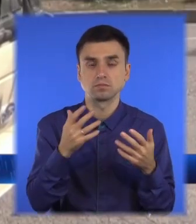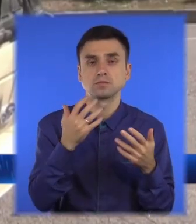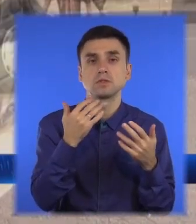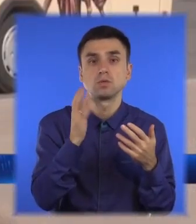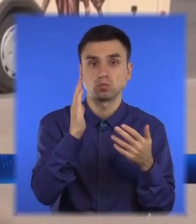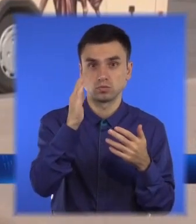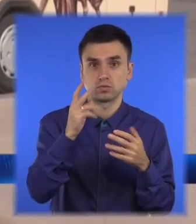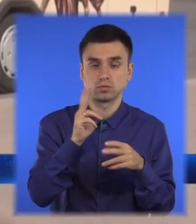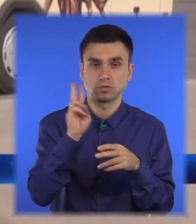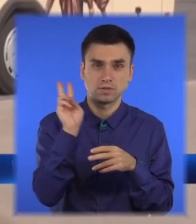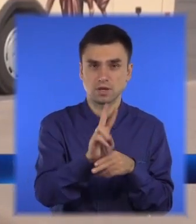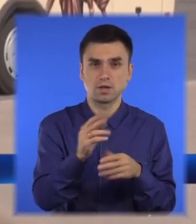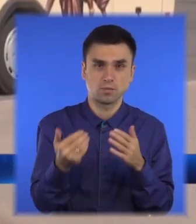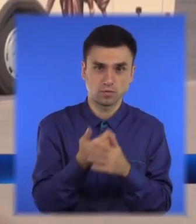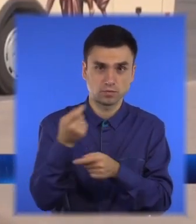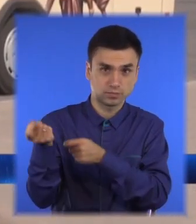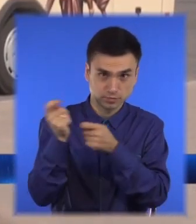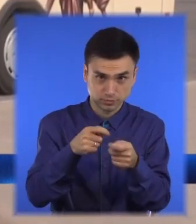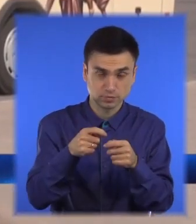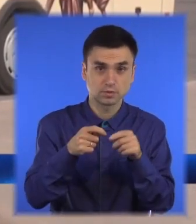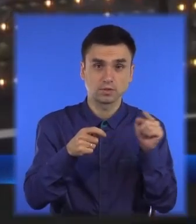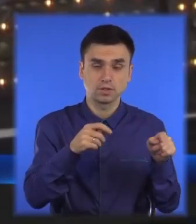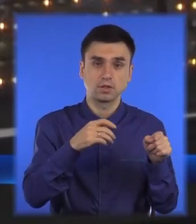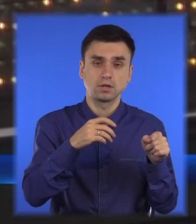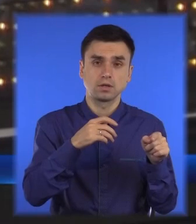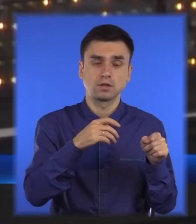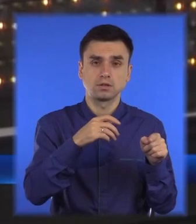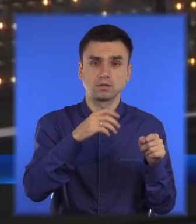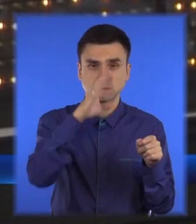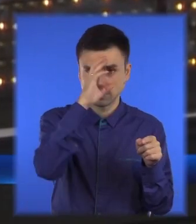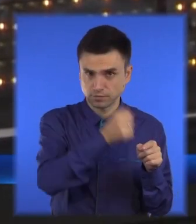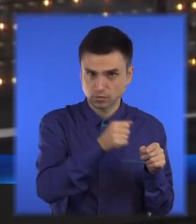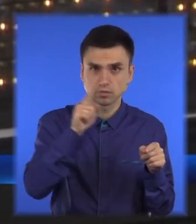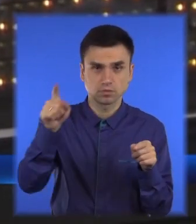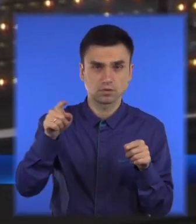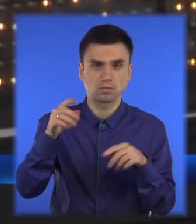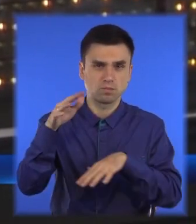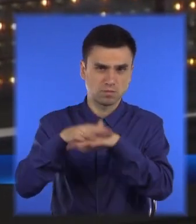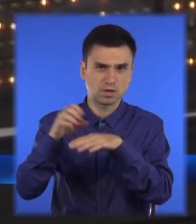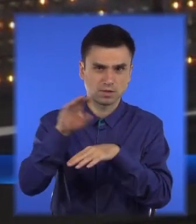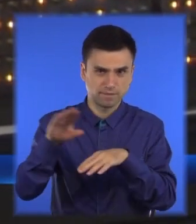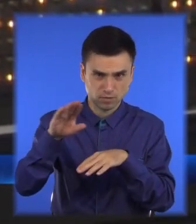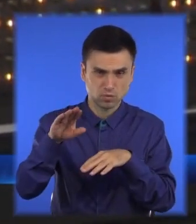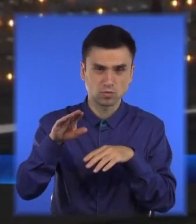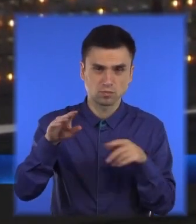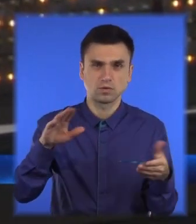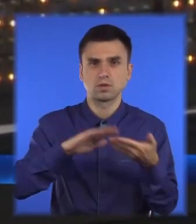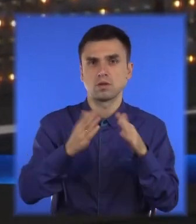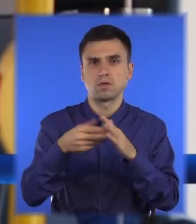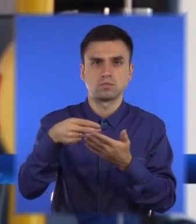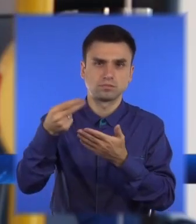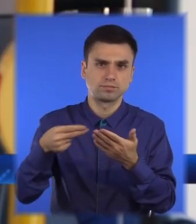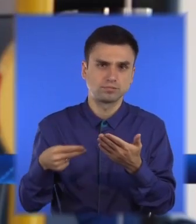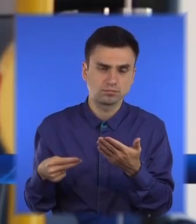будуть укладені гарантії, підготовлена технічна документація і проведений тендер. Процес укладання договору